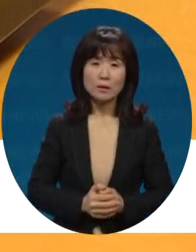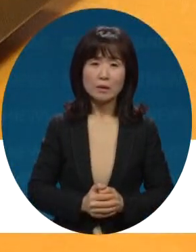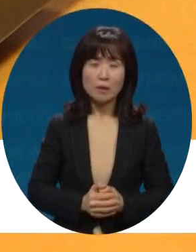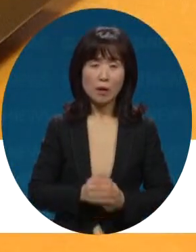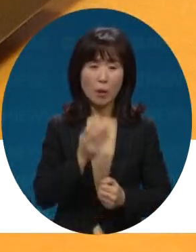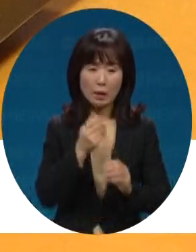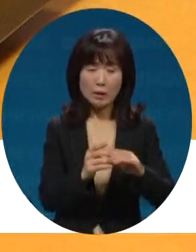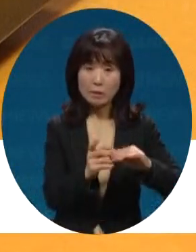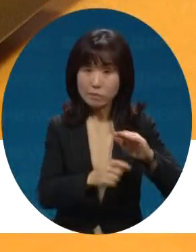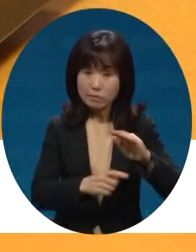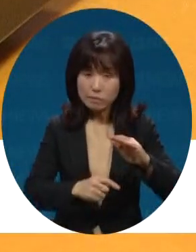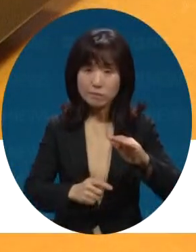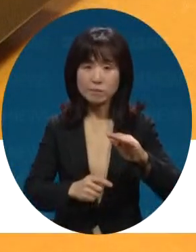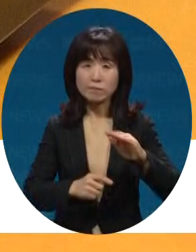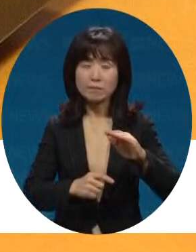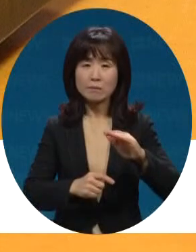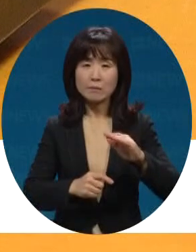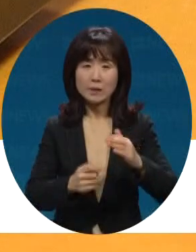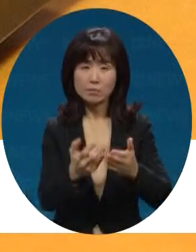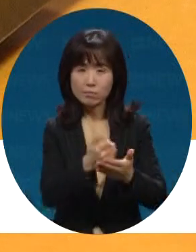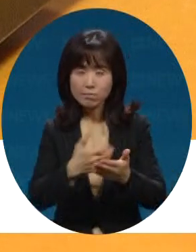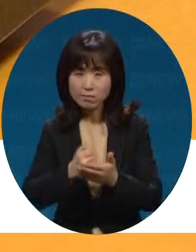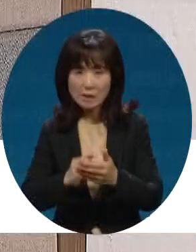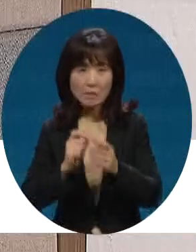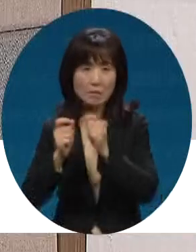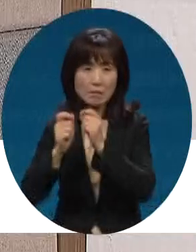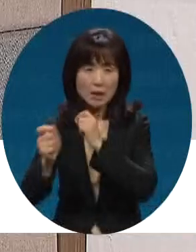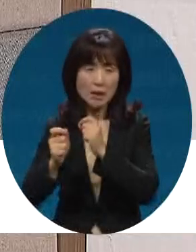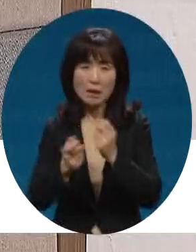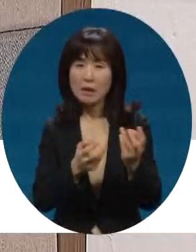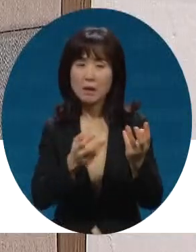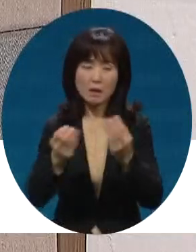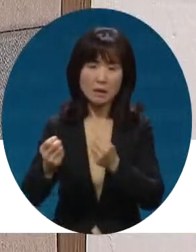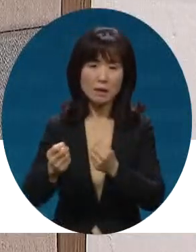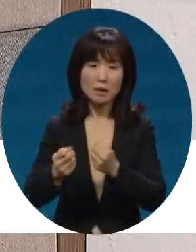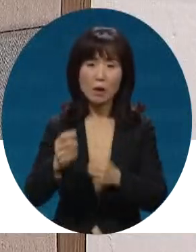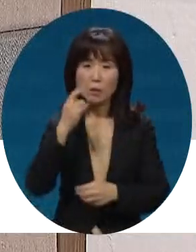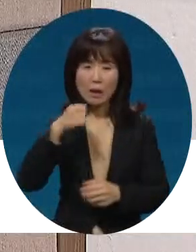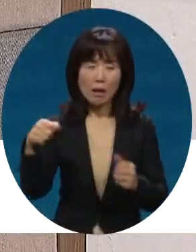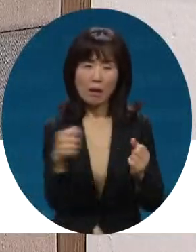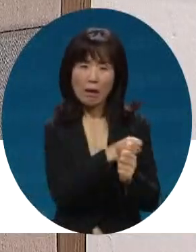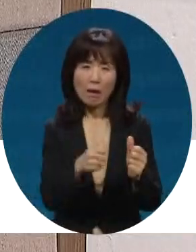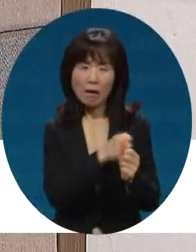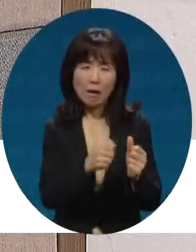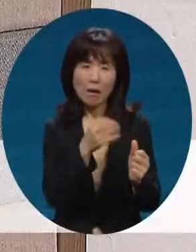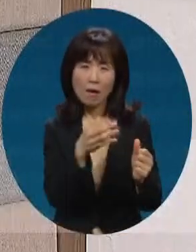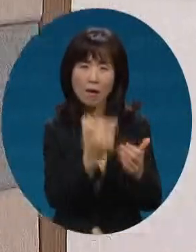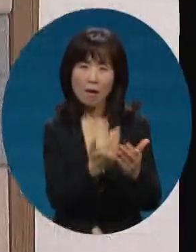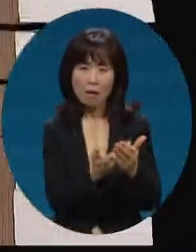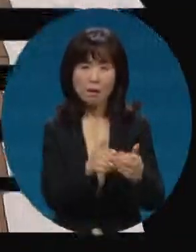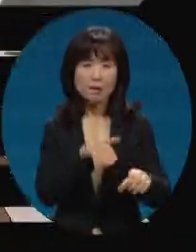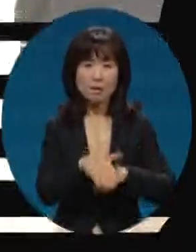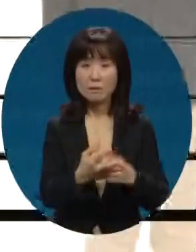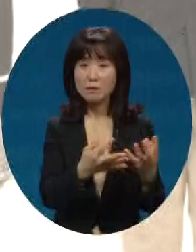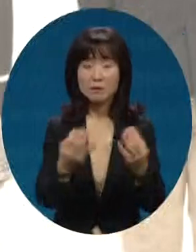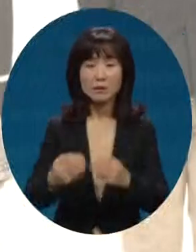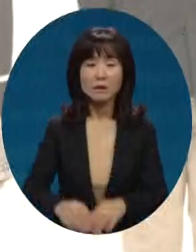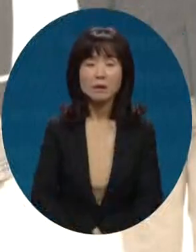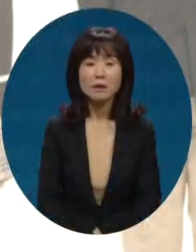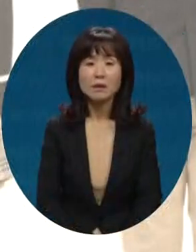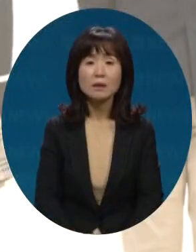훔치고 별도하고 사기치고 뭐 부모님 폭행까지 하고 이런 경우가 많아요